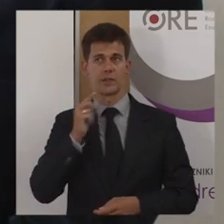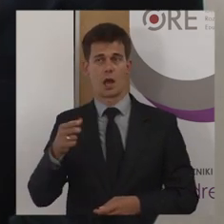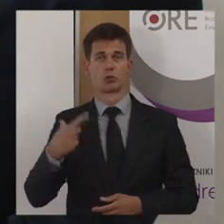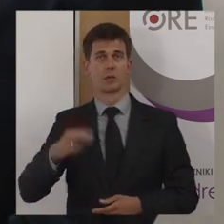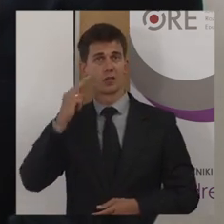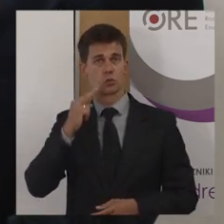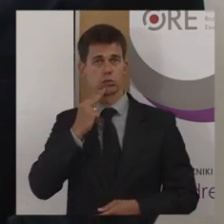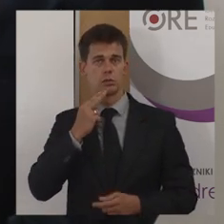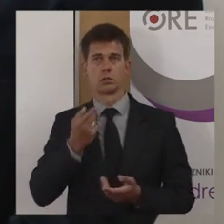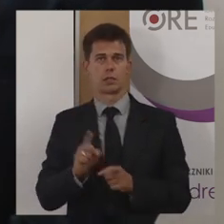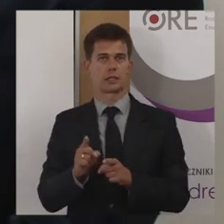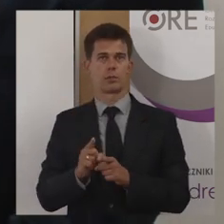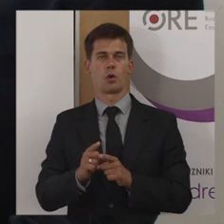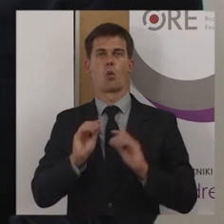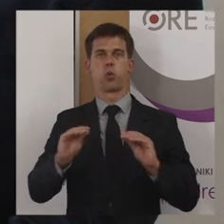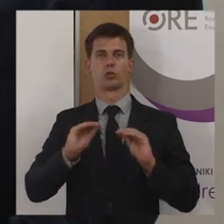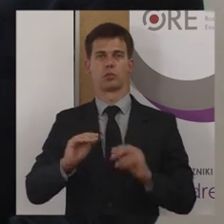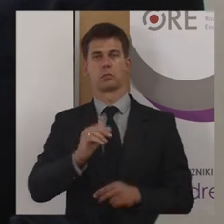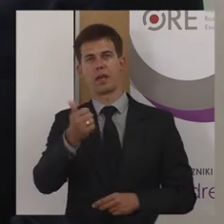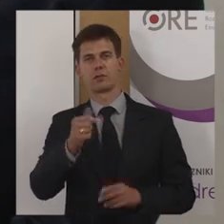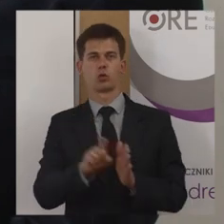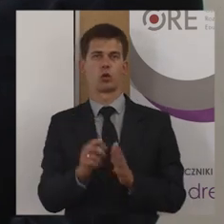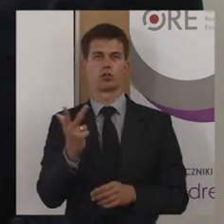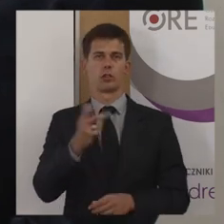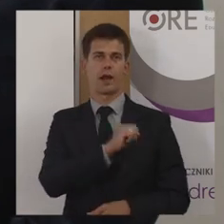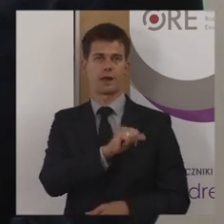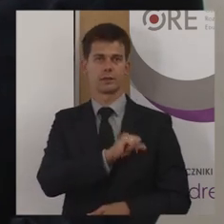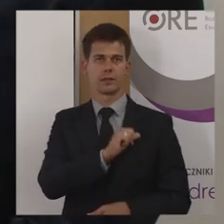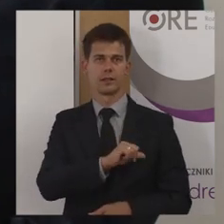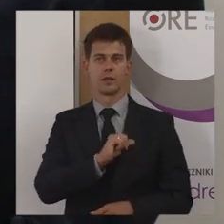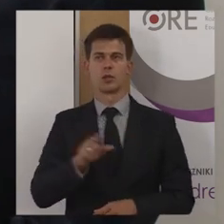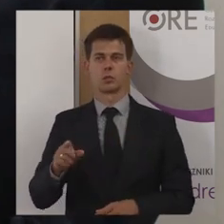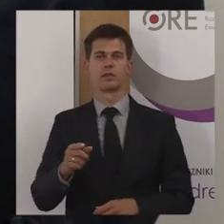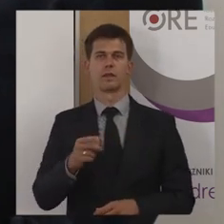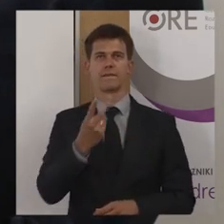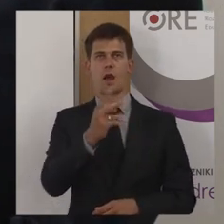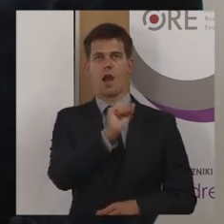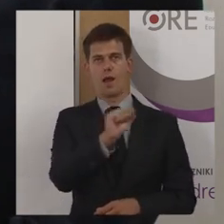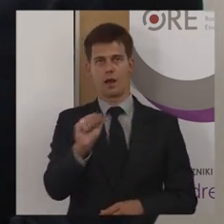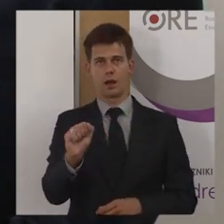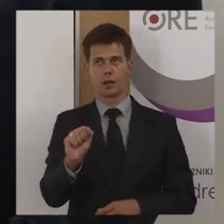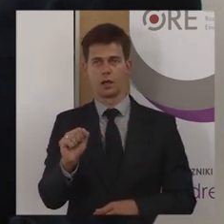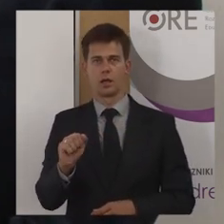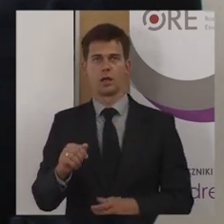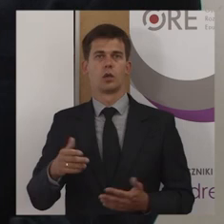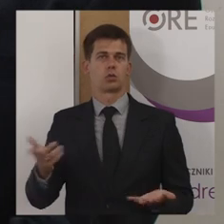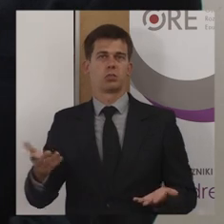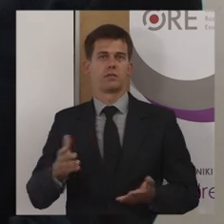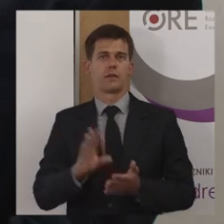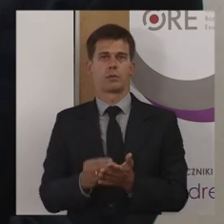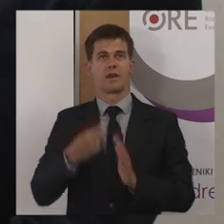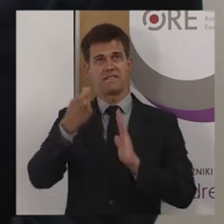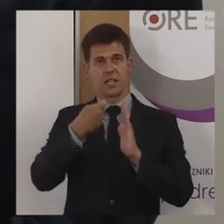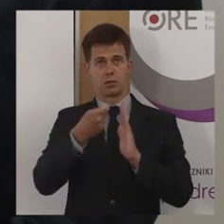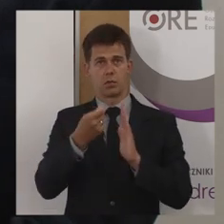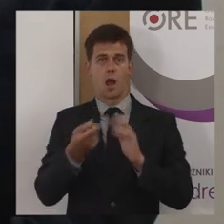na przykład na poziomie nauczania początkowego wdrożenie WCAG na poziomie 2A niewiele zmieni, bo jak będzie filmik,